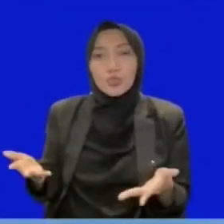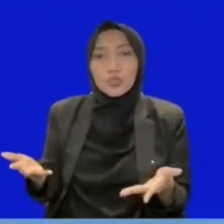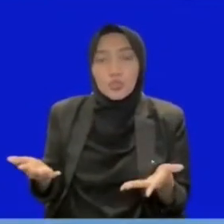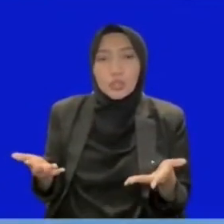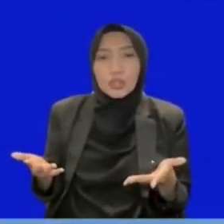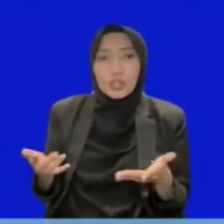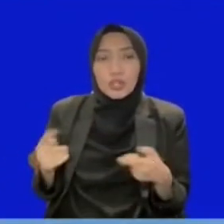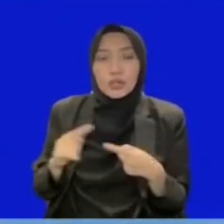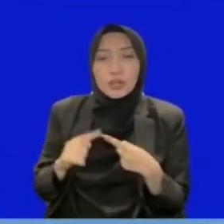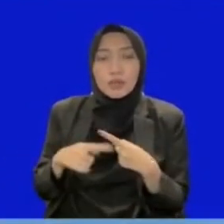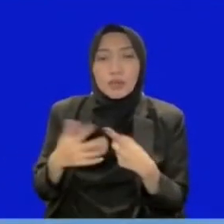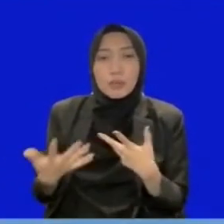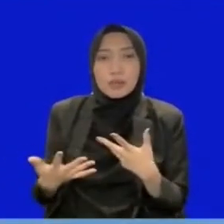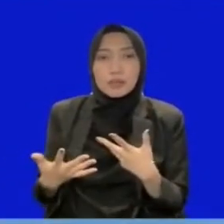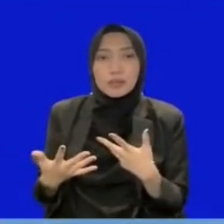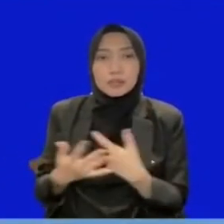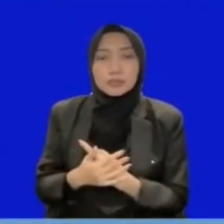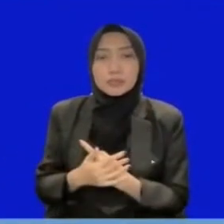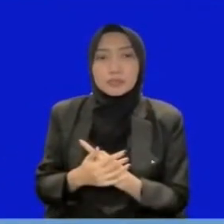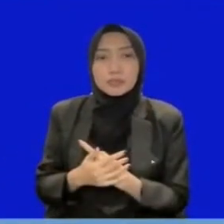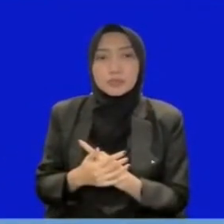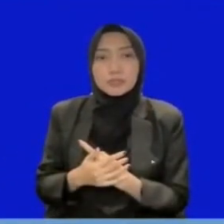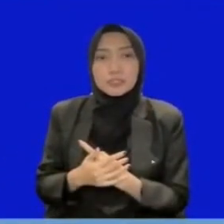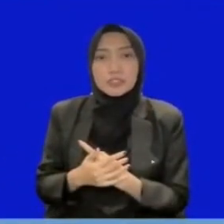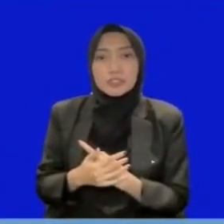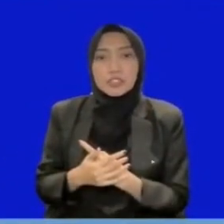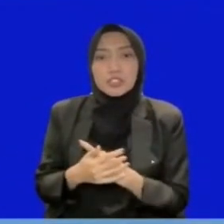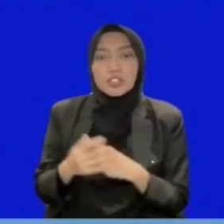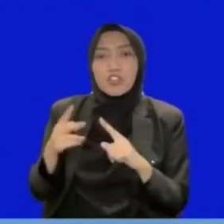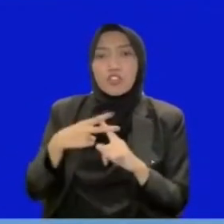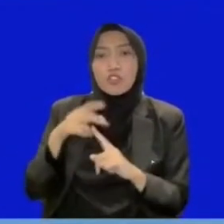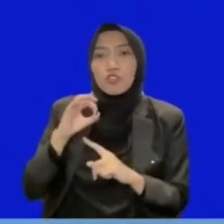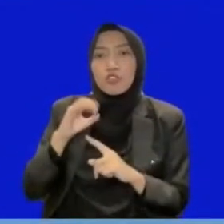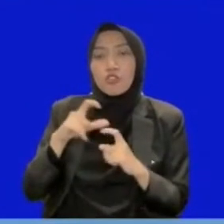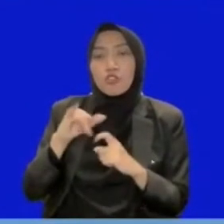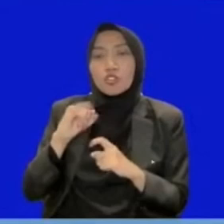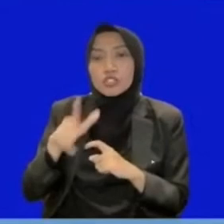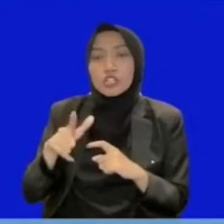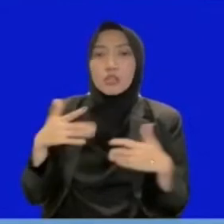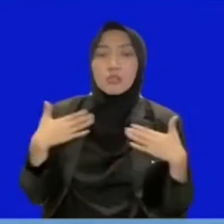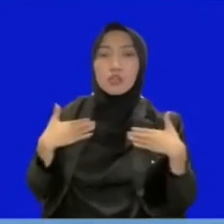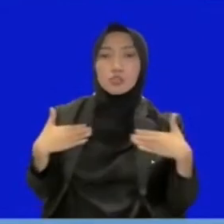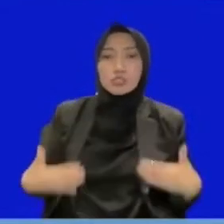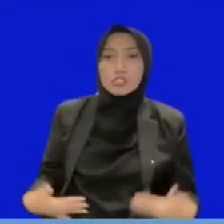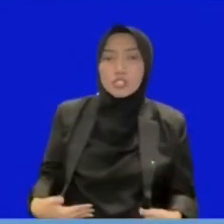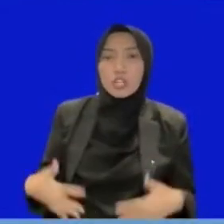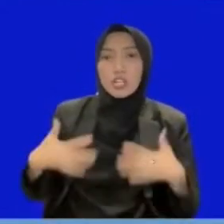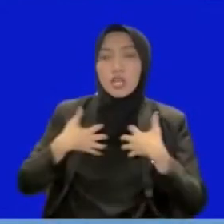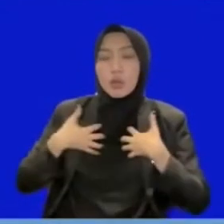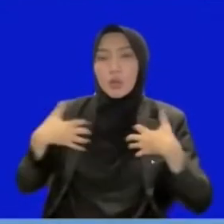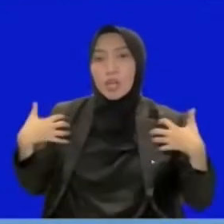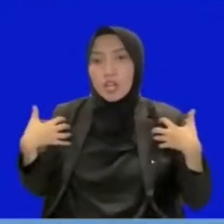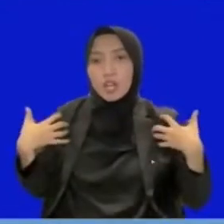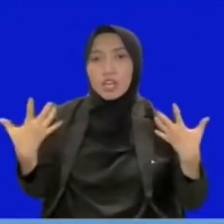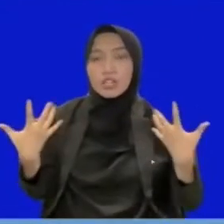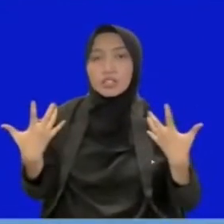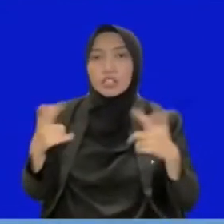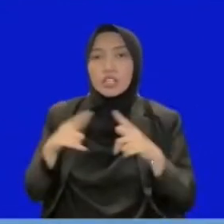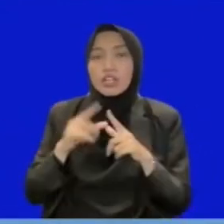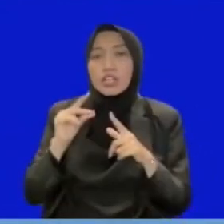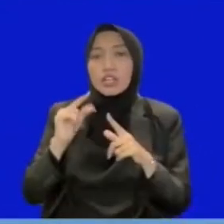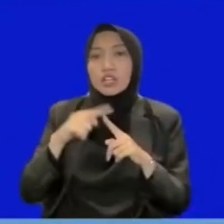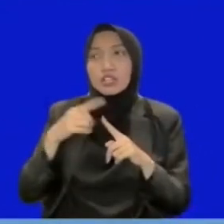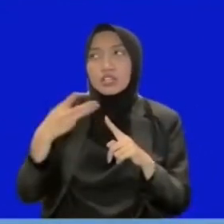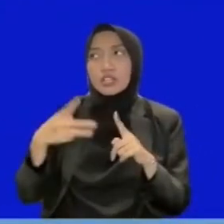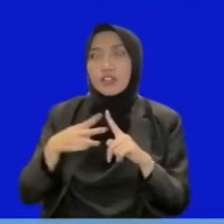Yang pertama itu adalah untuk kriteria 3 adalah koleksi fosil, baik manusia, kemudian hewan, artefak, dan